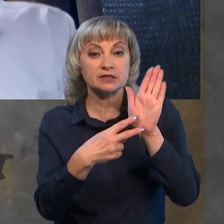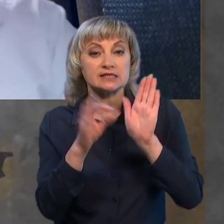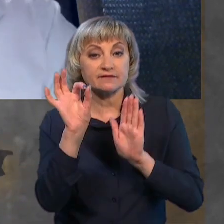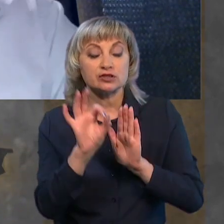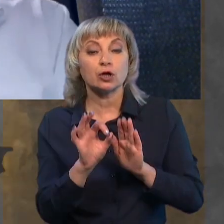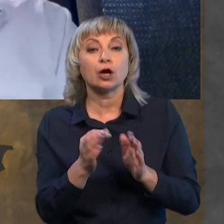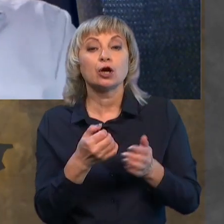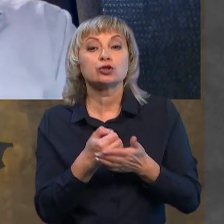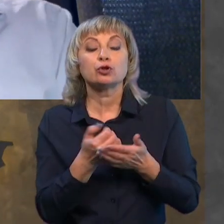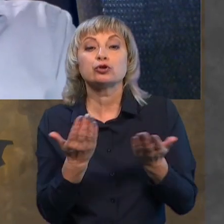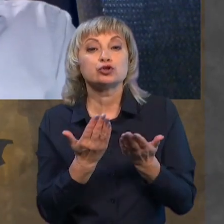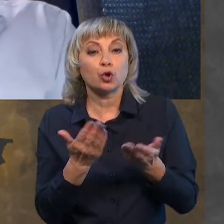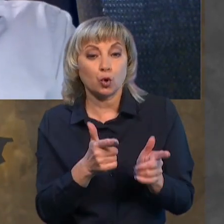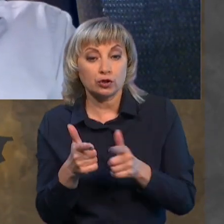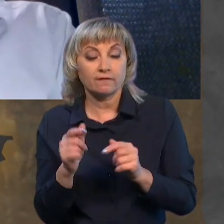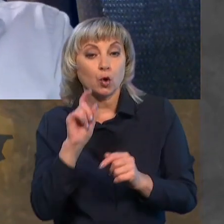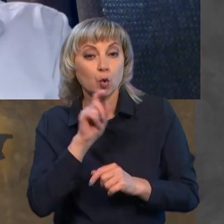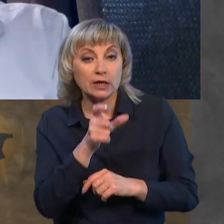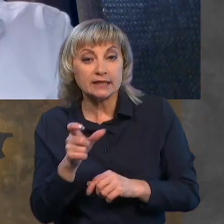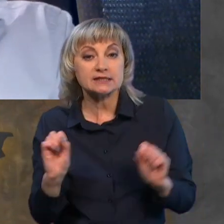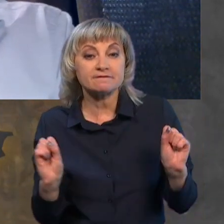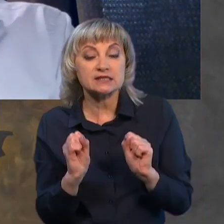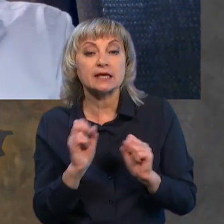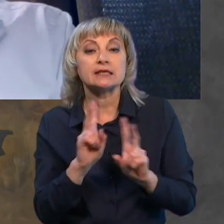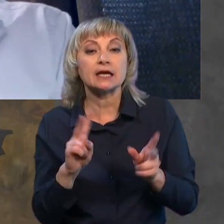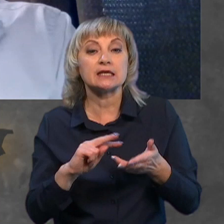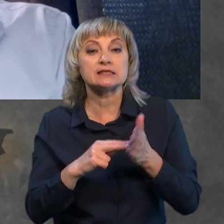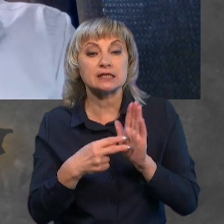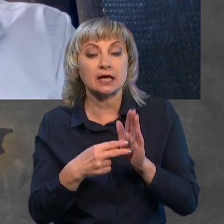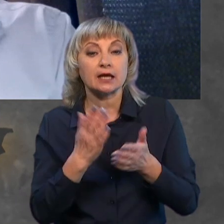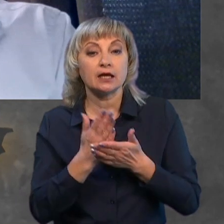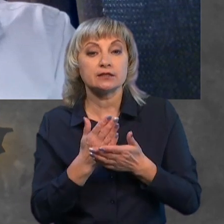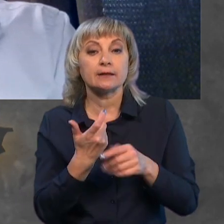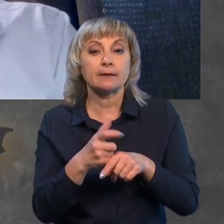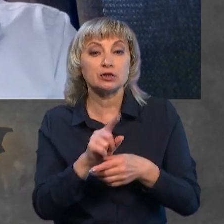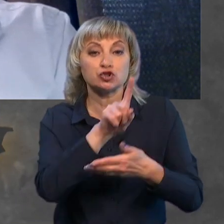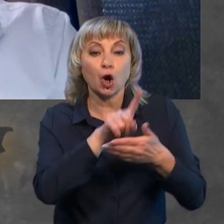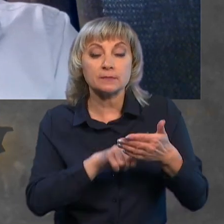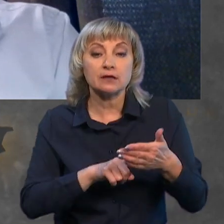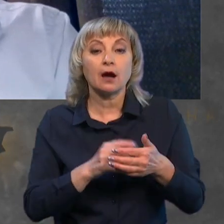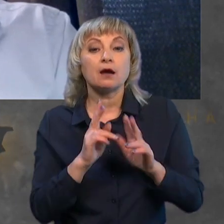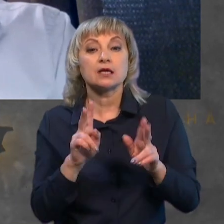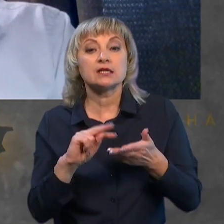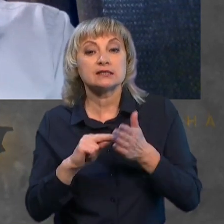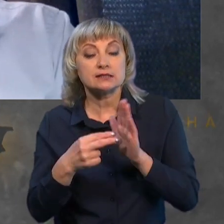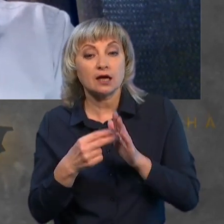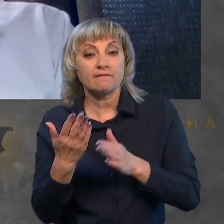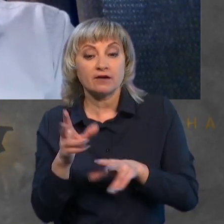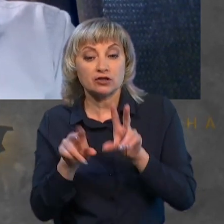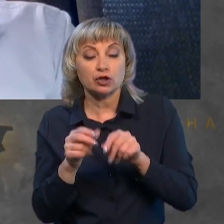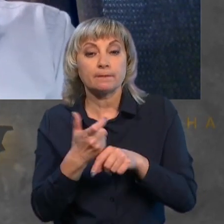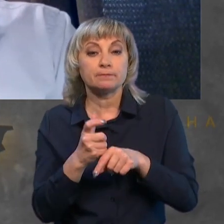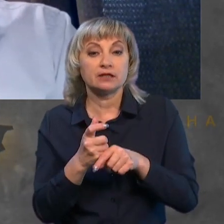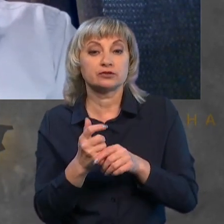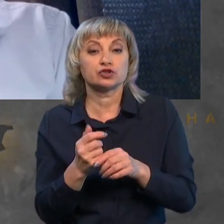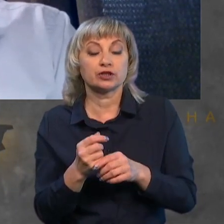чого готуватися українцям взимку, який сценарій є найбільш оптимістичним і який сценарій ви вважаєте можливий найбільш